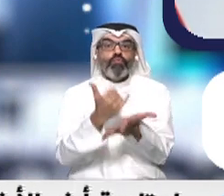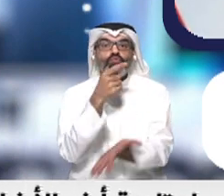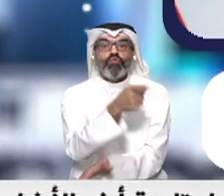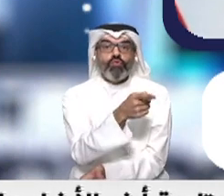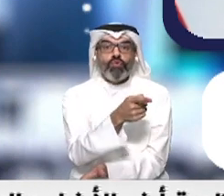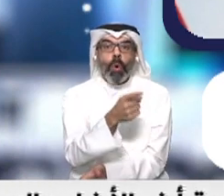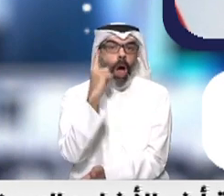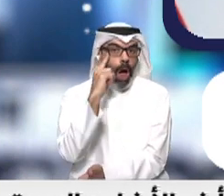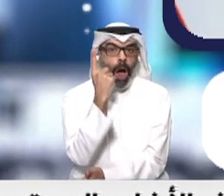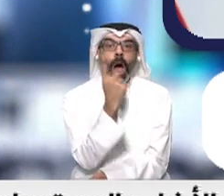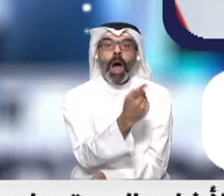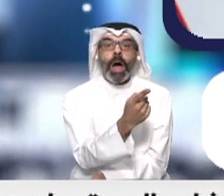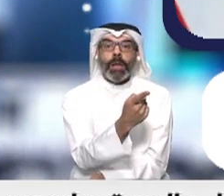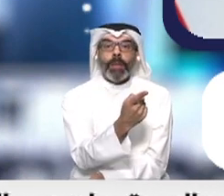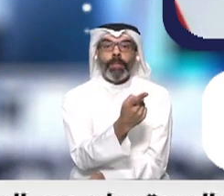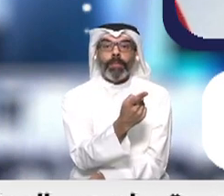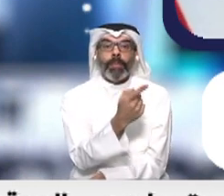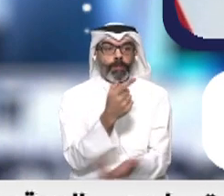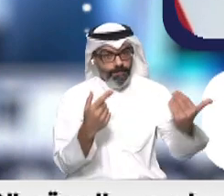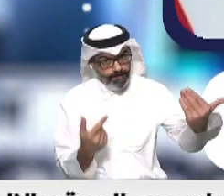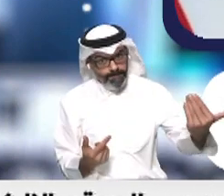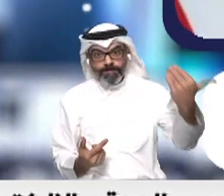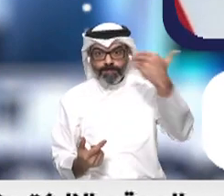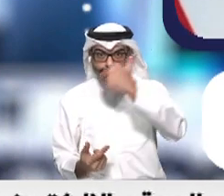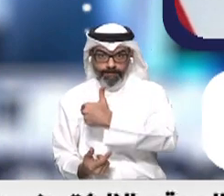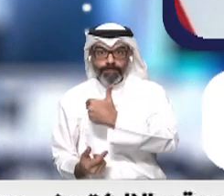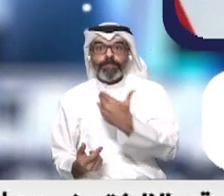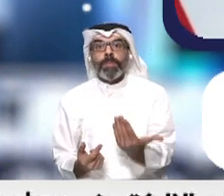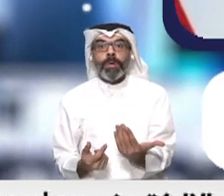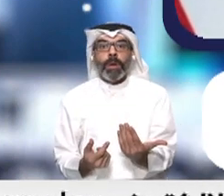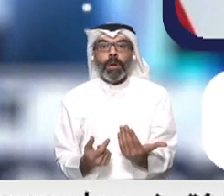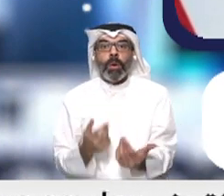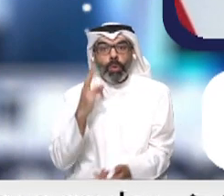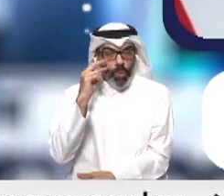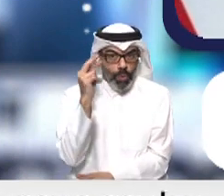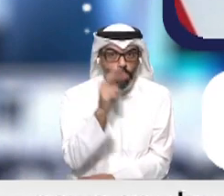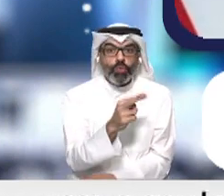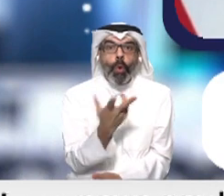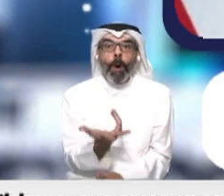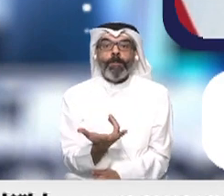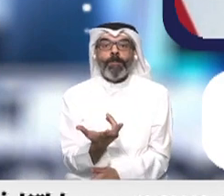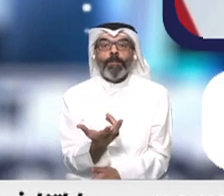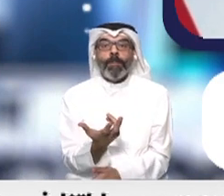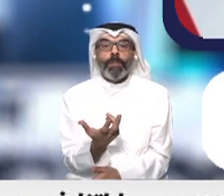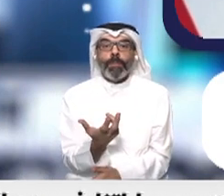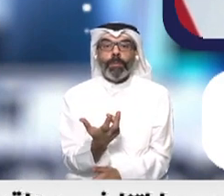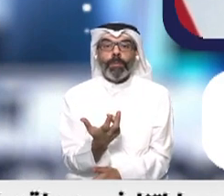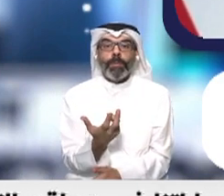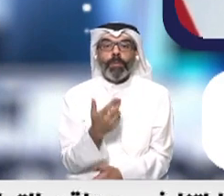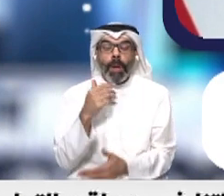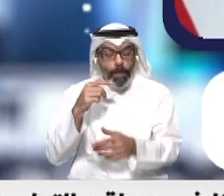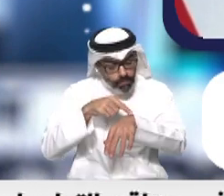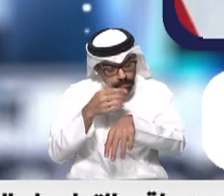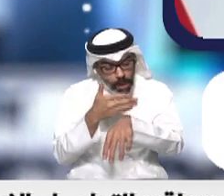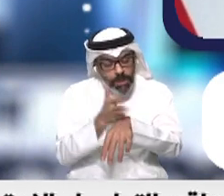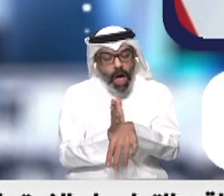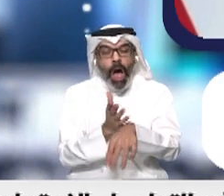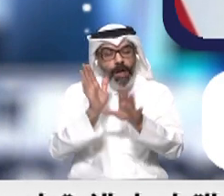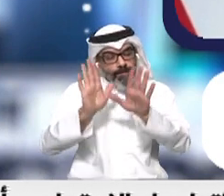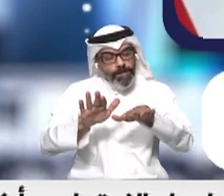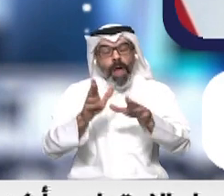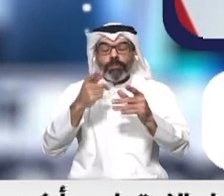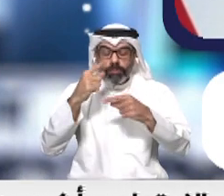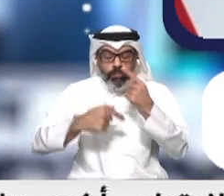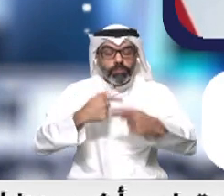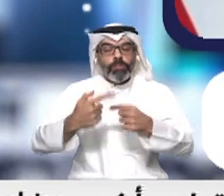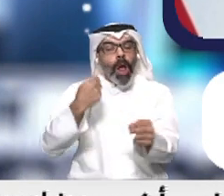أعلن عن أنه سيقوم بزيارة للقطاع أو سيذهب إلى القطاع، ربما وإن كانت متأخرة إلا أنه